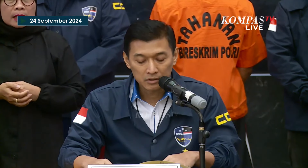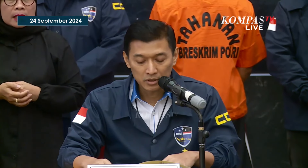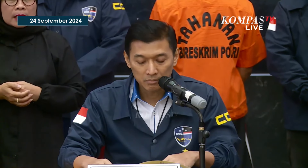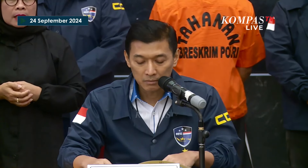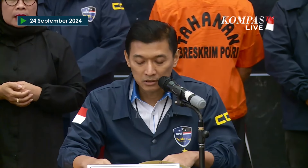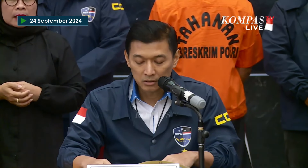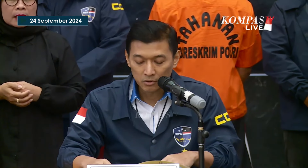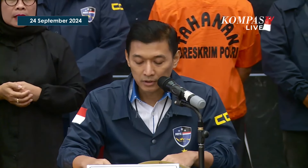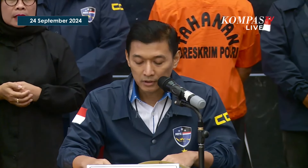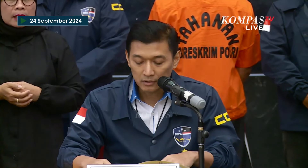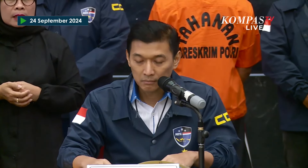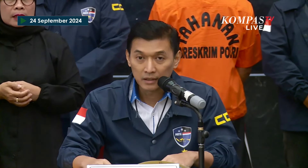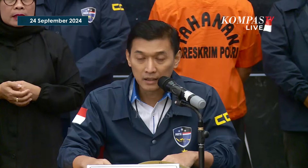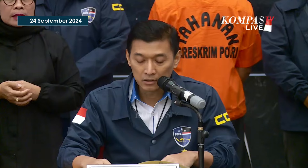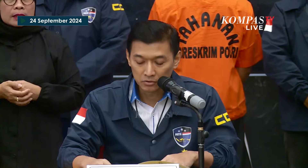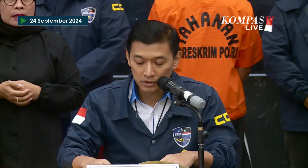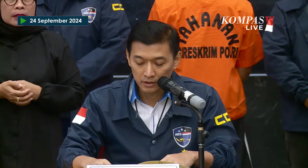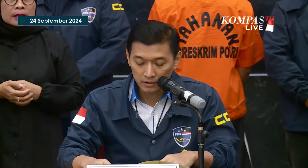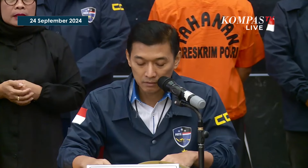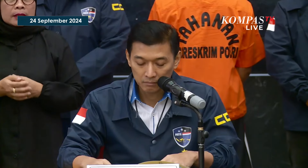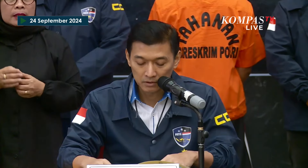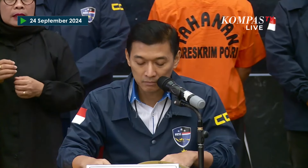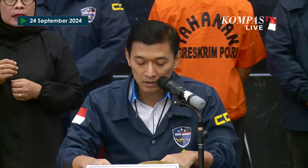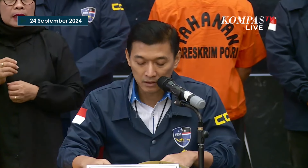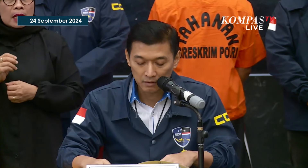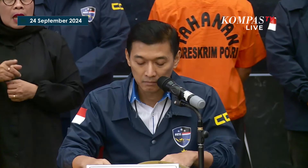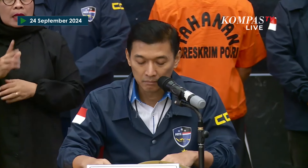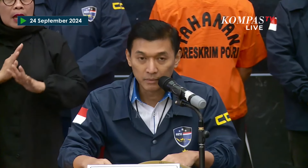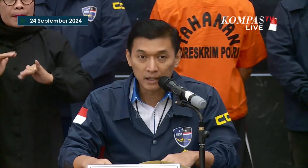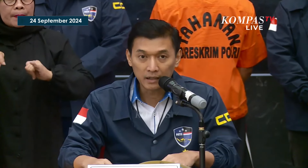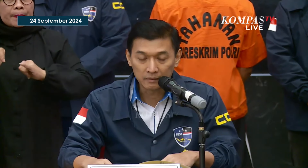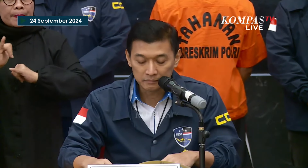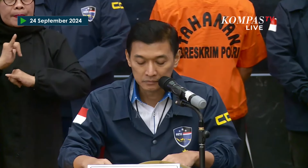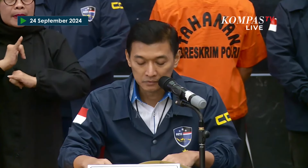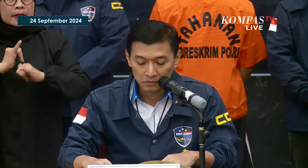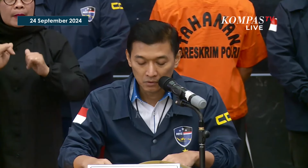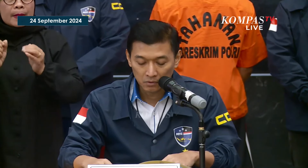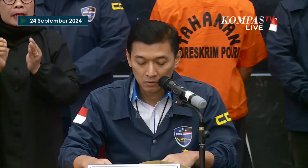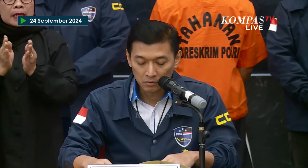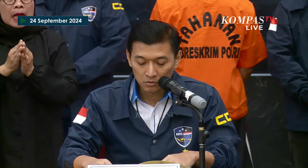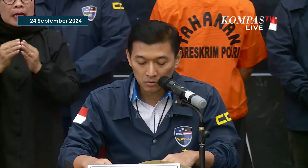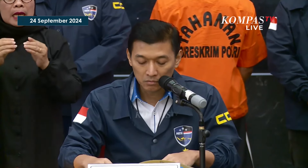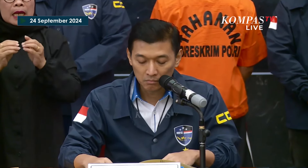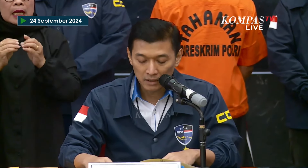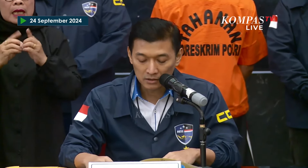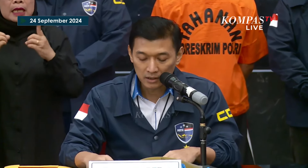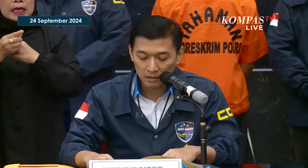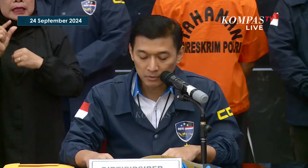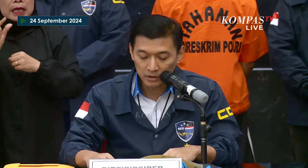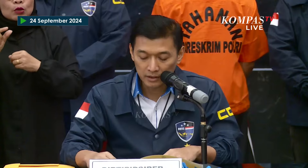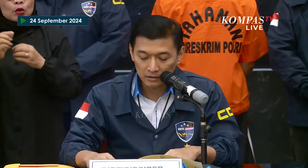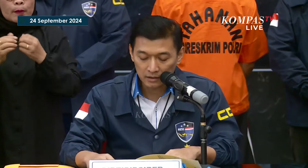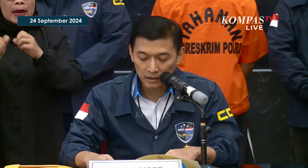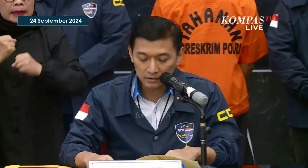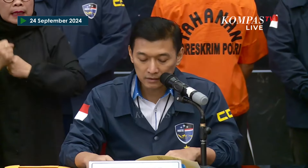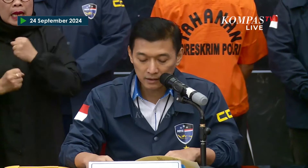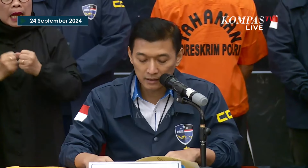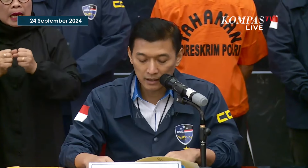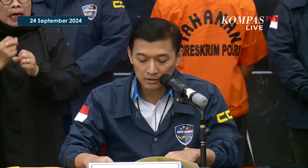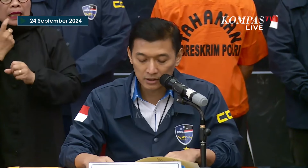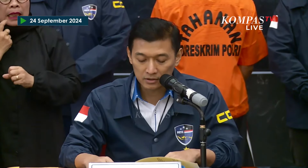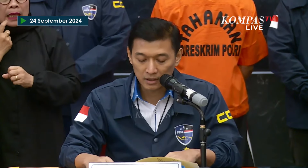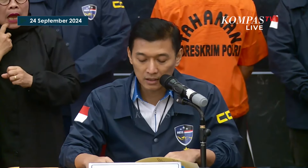Direktorat Tindak Pidana Siber Bareskrim Polri menindaklanjuti bersama BKN untuk melaksanakan penyidikan